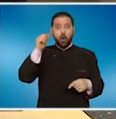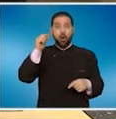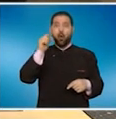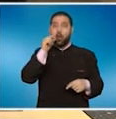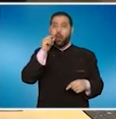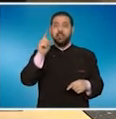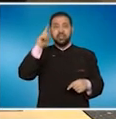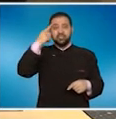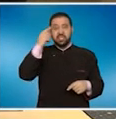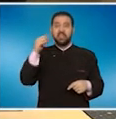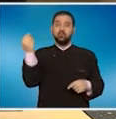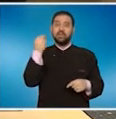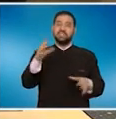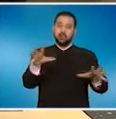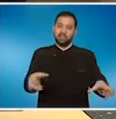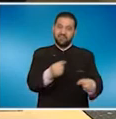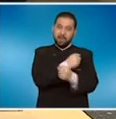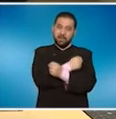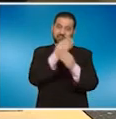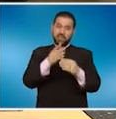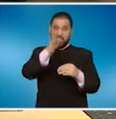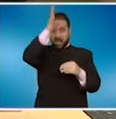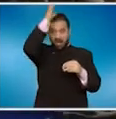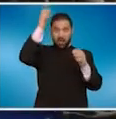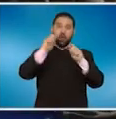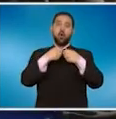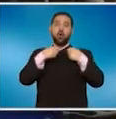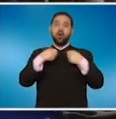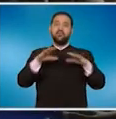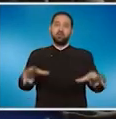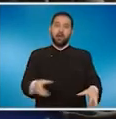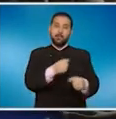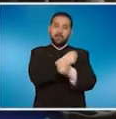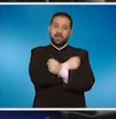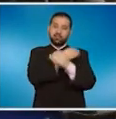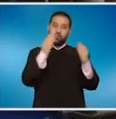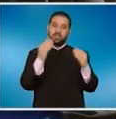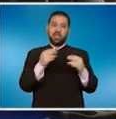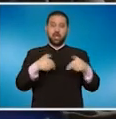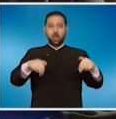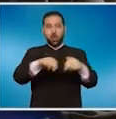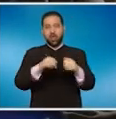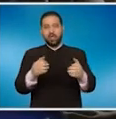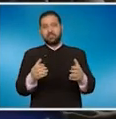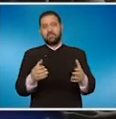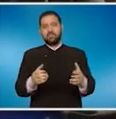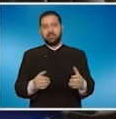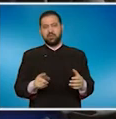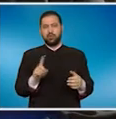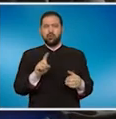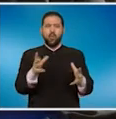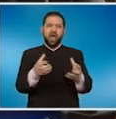va mântui. De aceea coiful mântuirii, în sensul acestei nădejde, nădejdea în mântuire. Nu avem certitudinea, cum